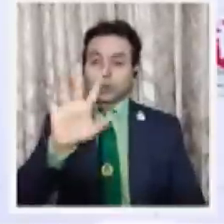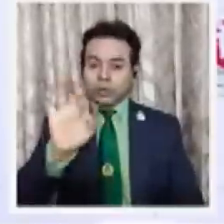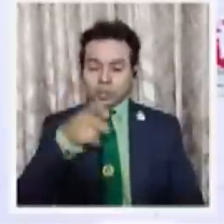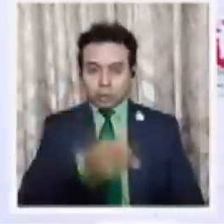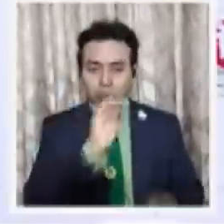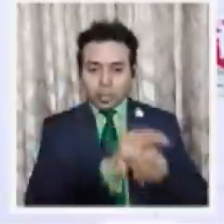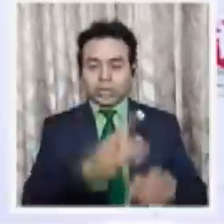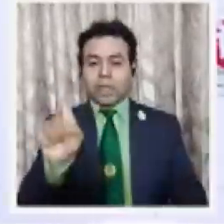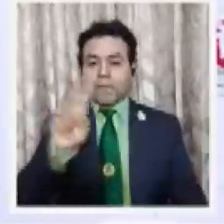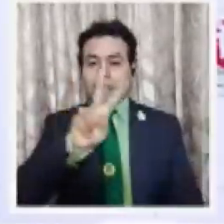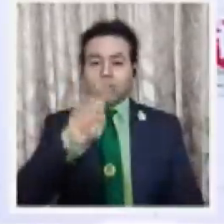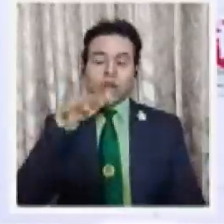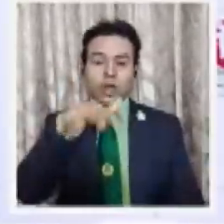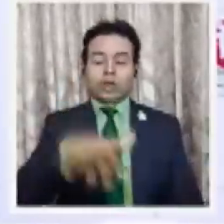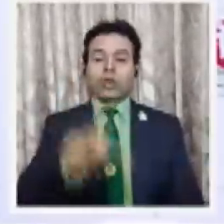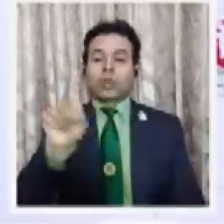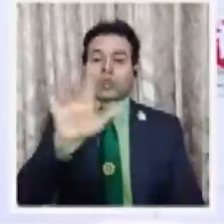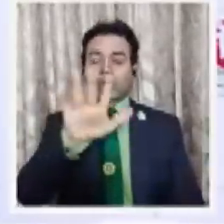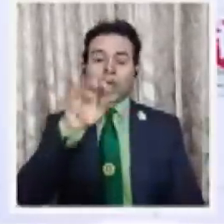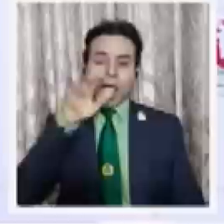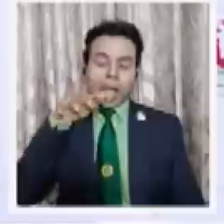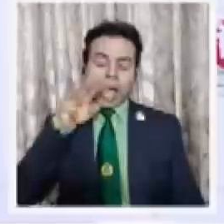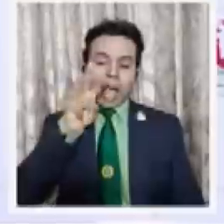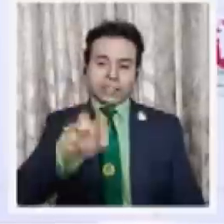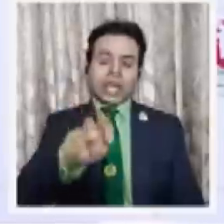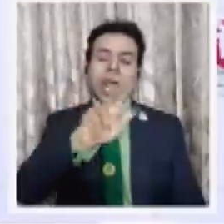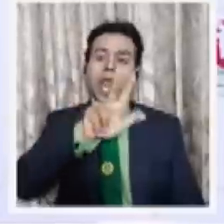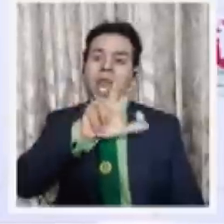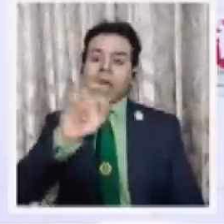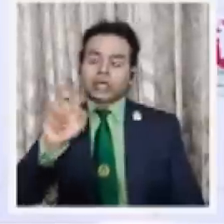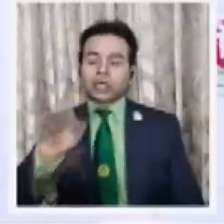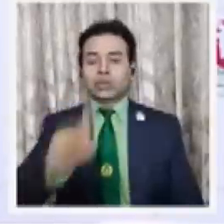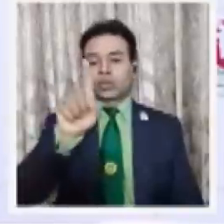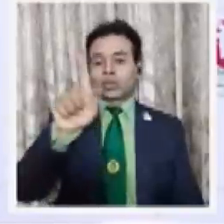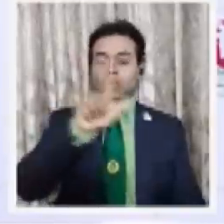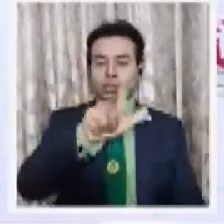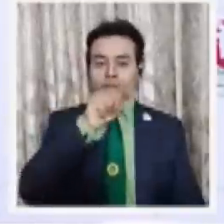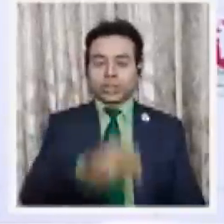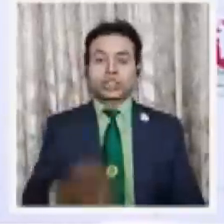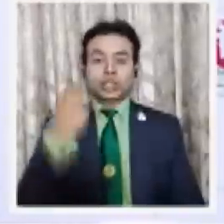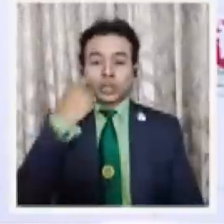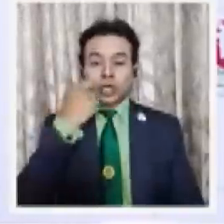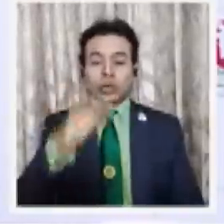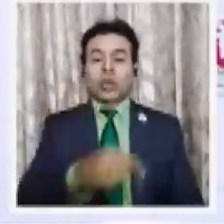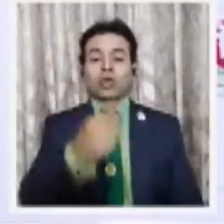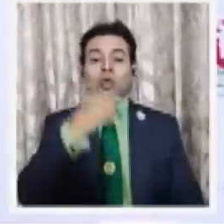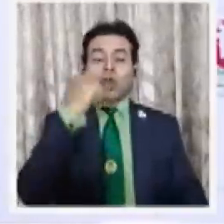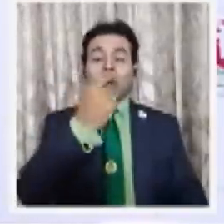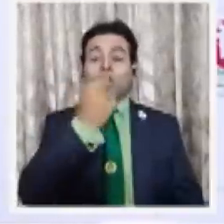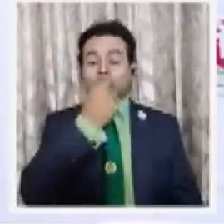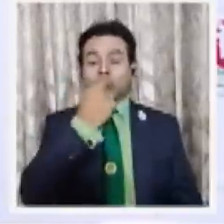11,53,474টি। ফেস শিল্ড এবং গগলস, 24 ঘন্টায় বিতরণ হয়েছে 5,350টি, মজুদ আছে